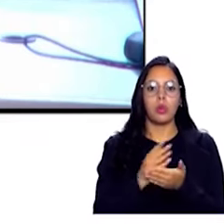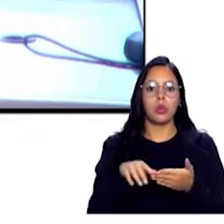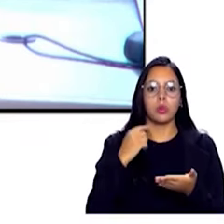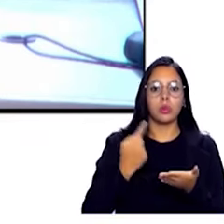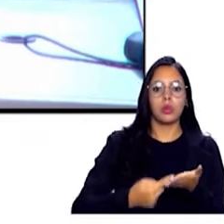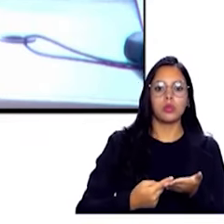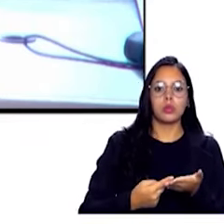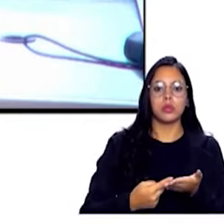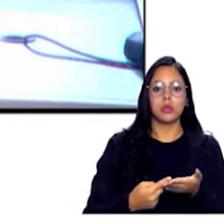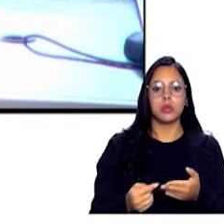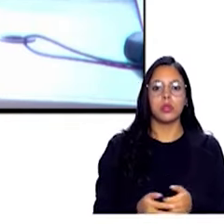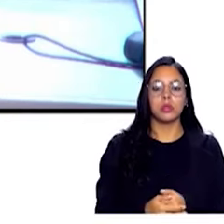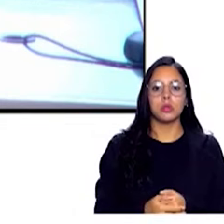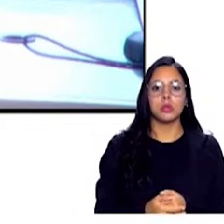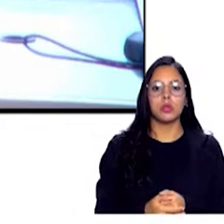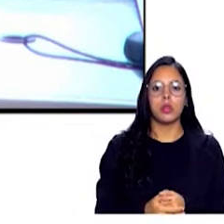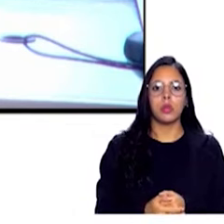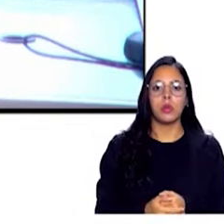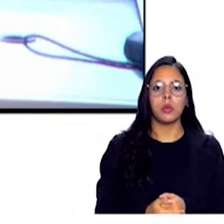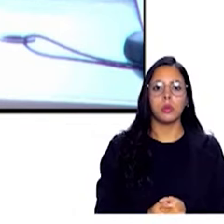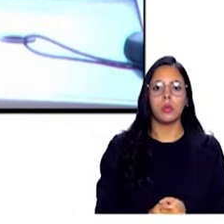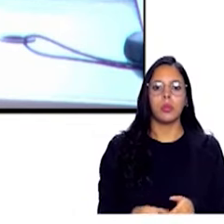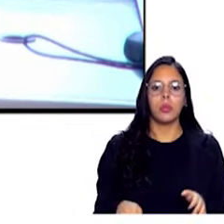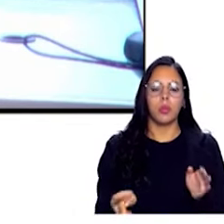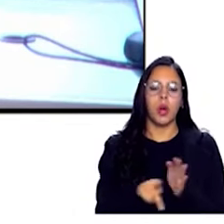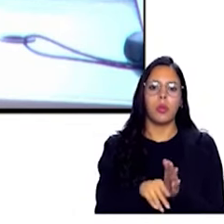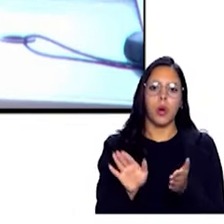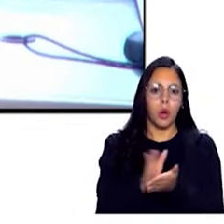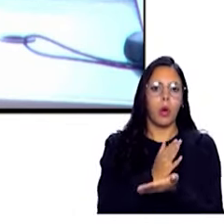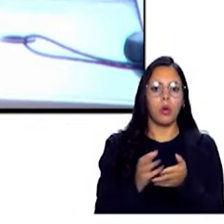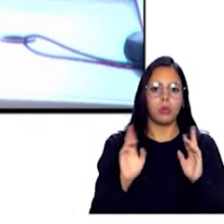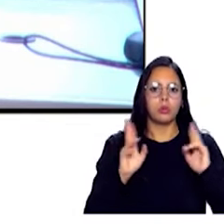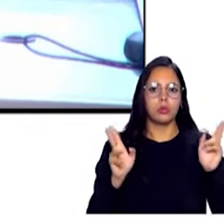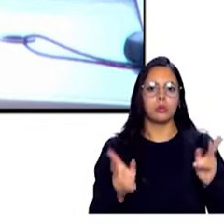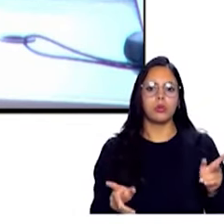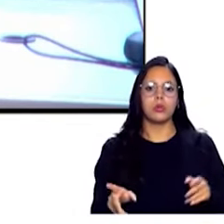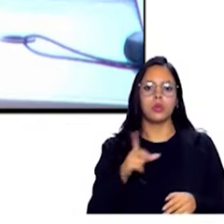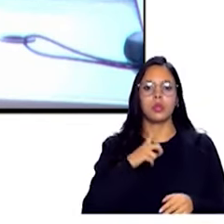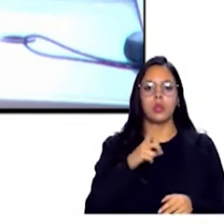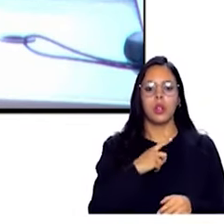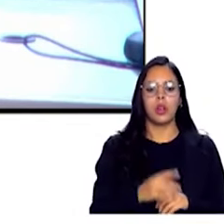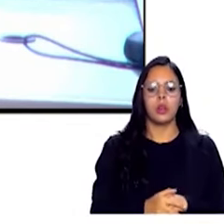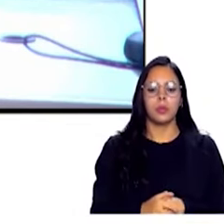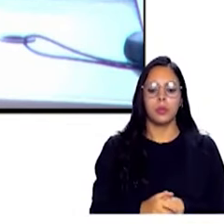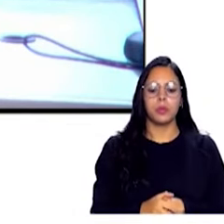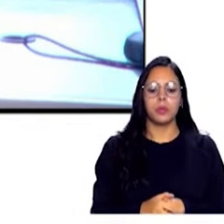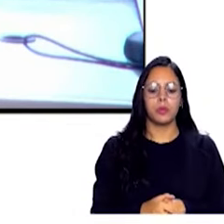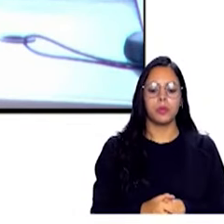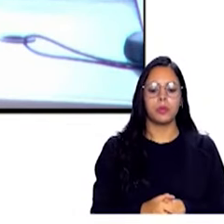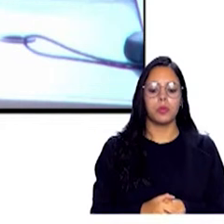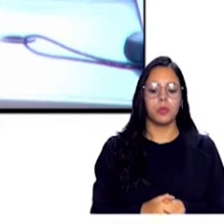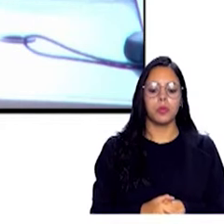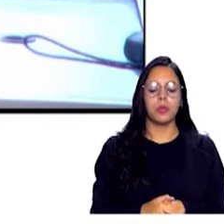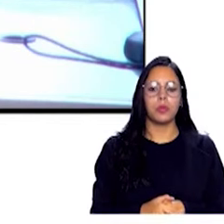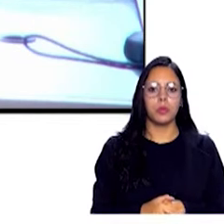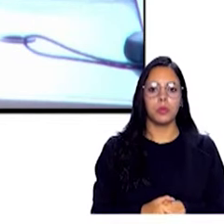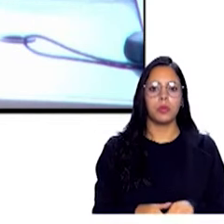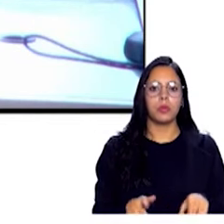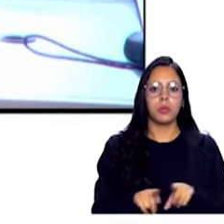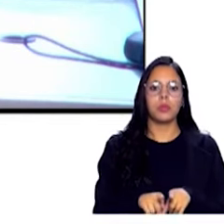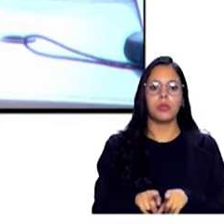et cetera tout ce que cela suppose va nécessiter Du temps d'O la réflexion que l'on entend beaucoup depuis ce